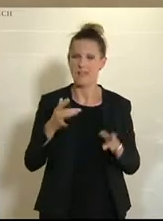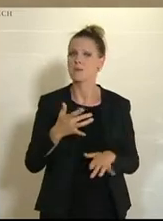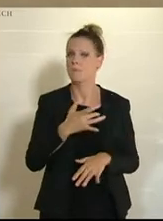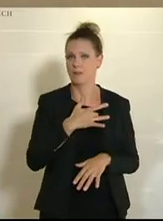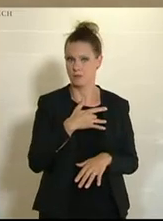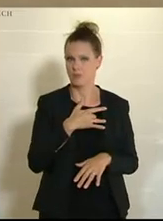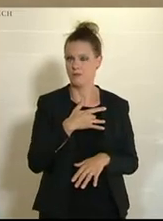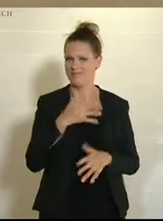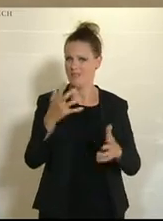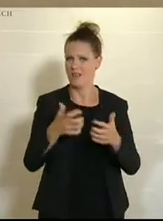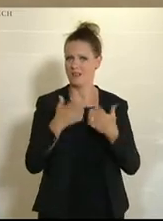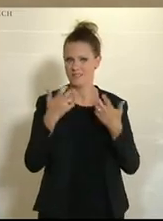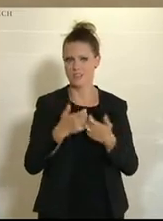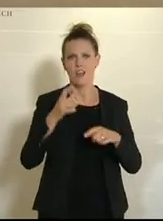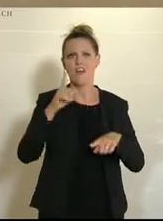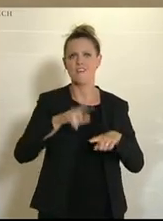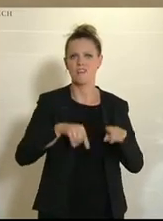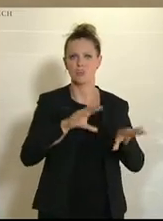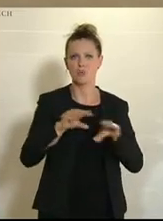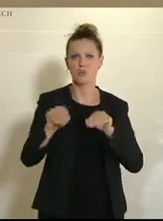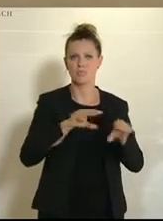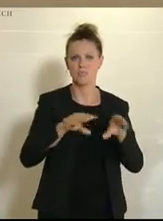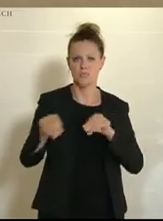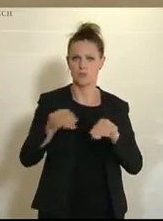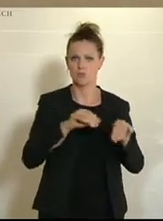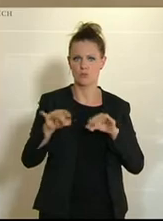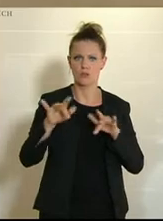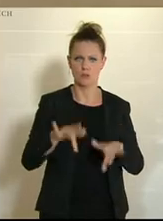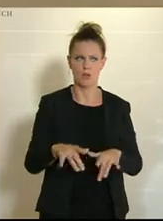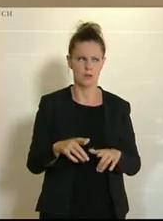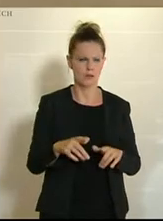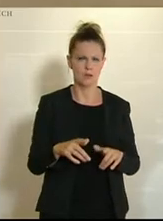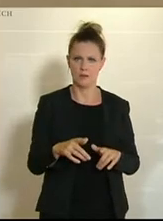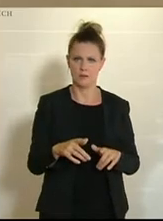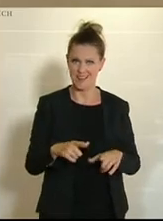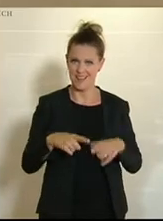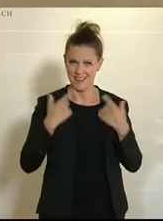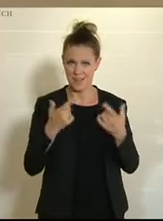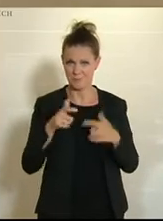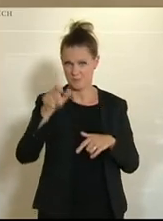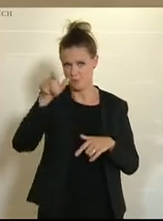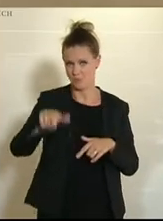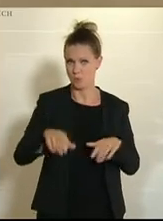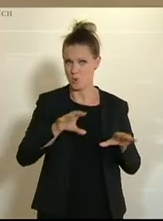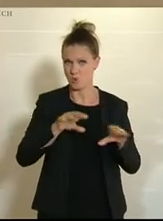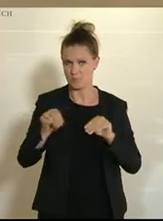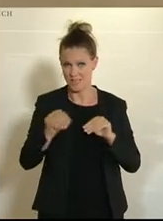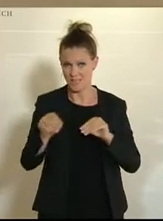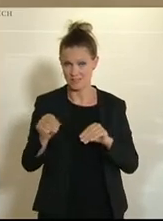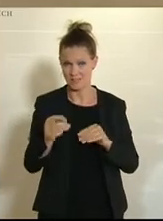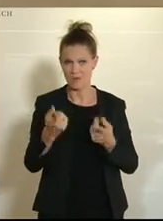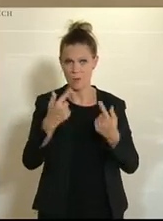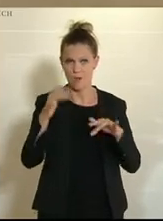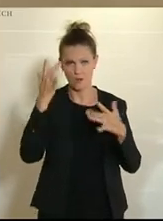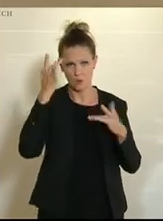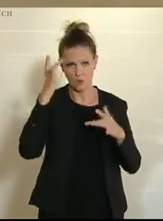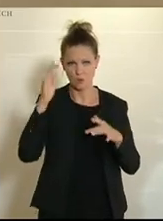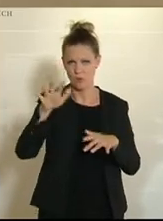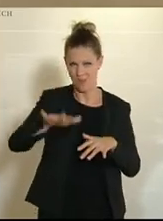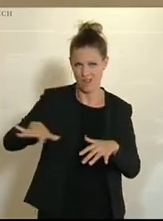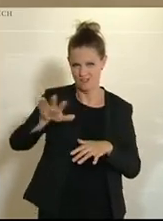sie falsch übersetzt worden sind, dass sie erlebt haben, dass der Übersetzer, der natürlich teilweise aus dem Kulturkreis kommt,